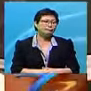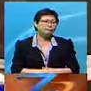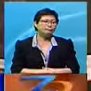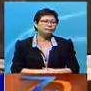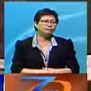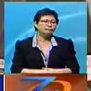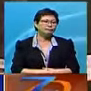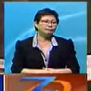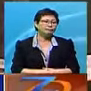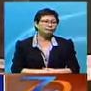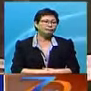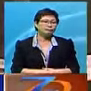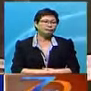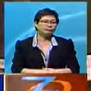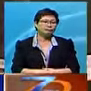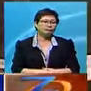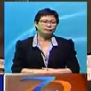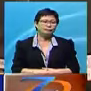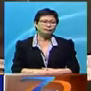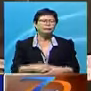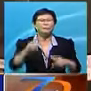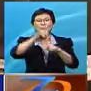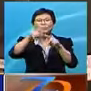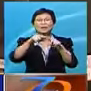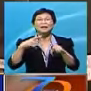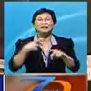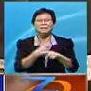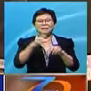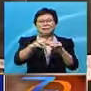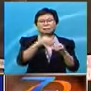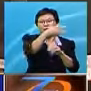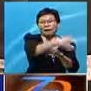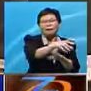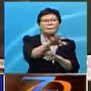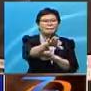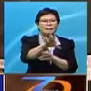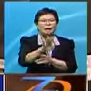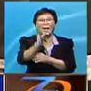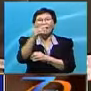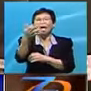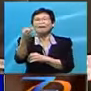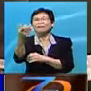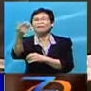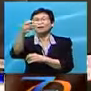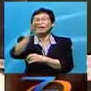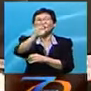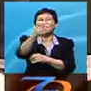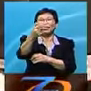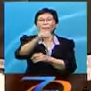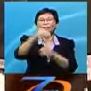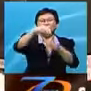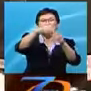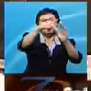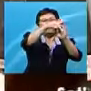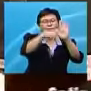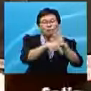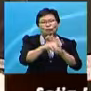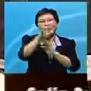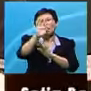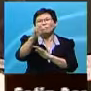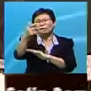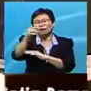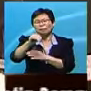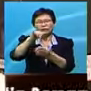Government interference ni bila kita campur tangan dalam pemilihan FAM, kita campur tangan dalam policy FAM, dalam pengurusan FAM,